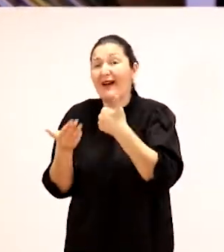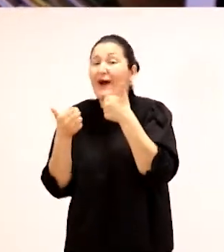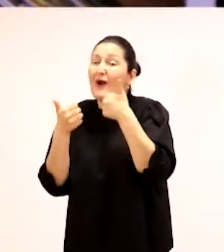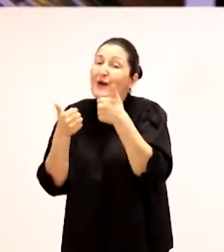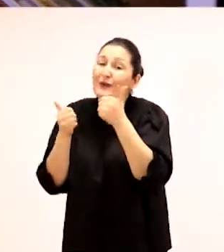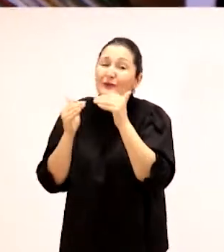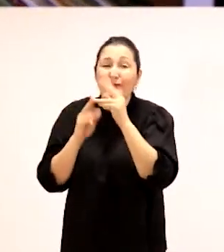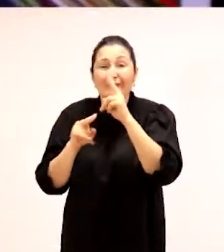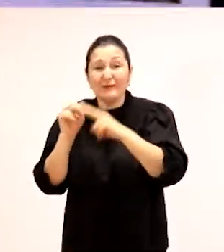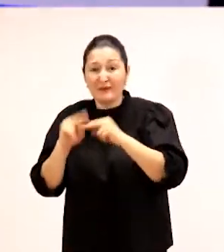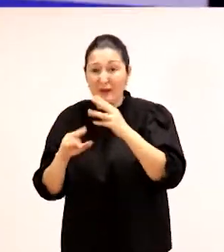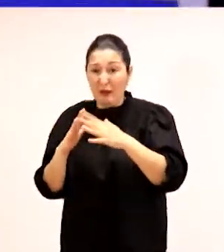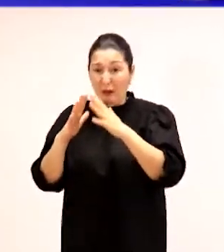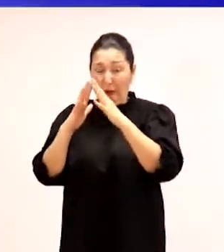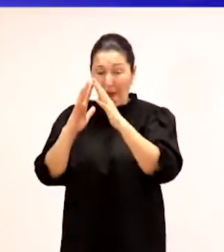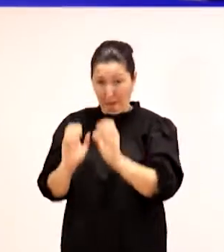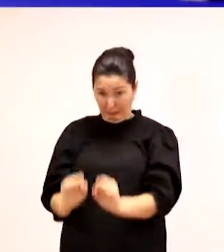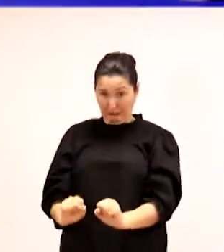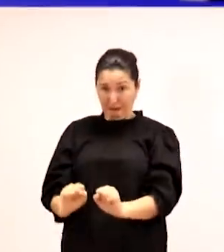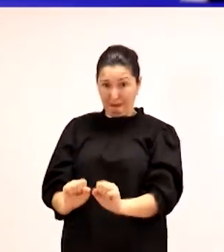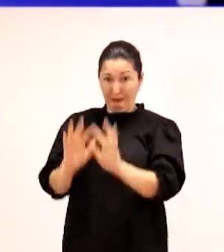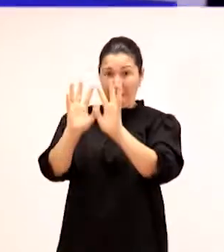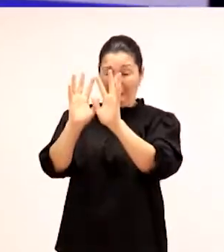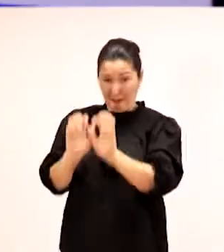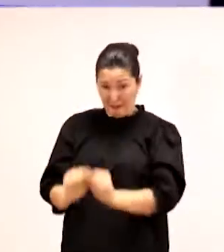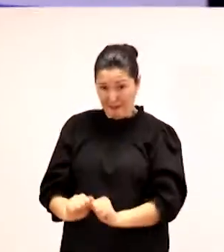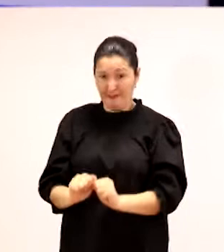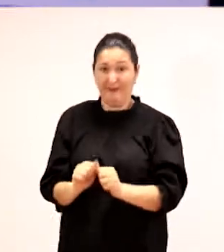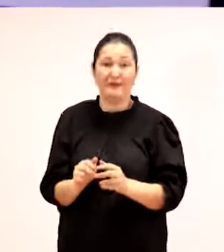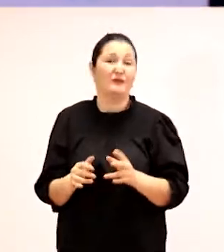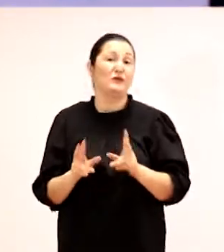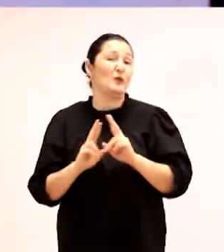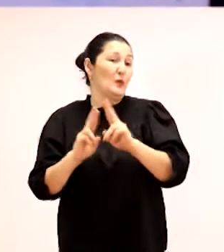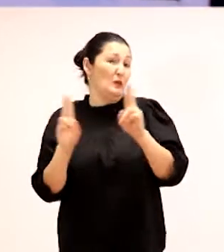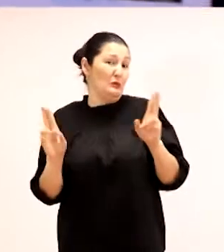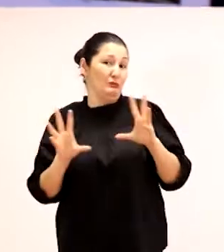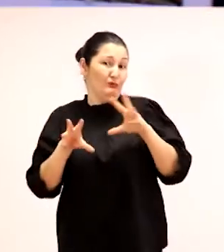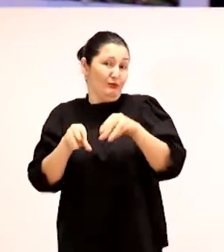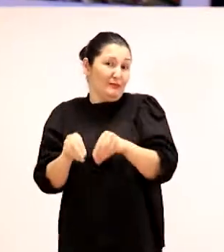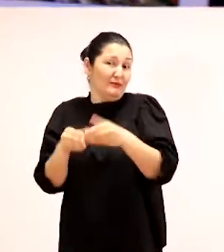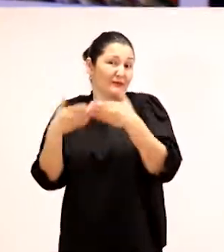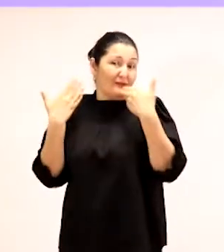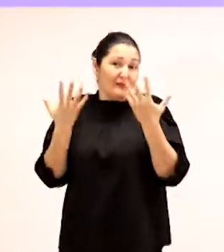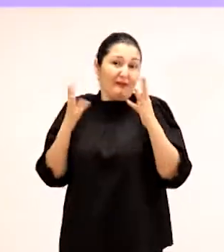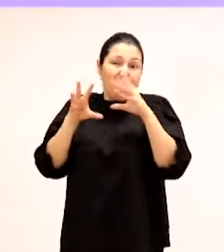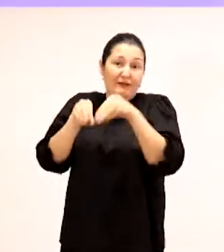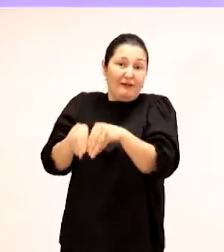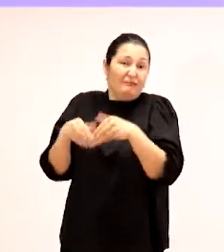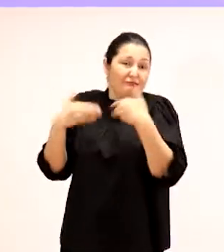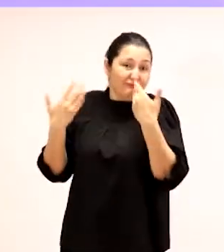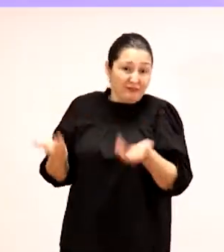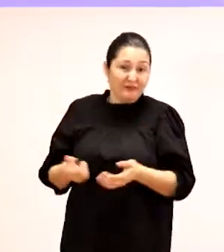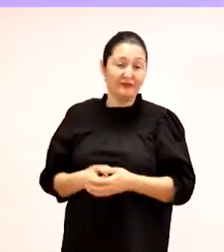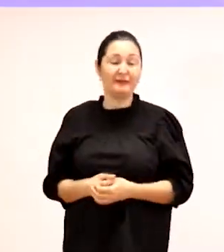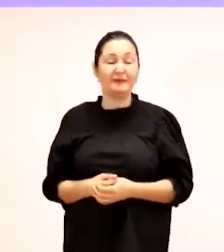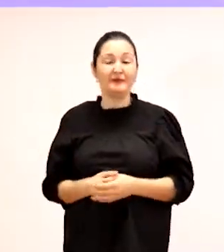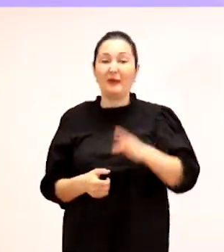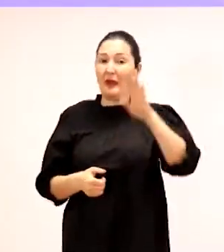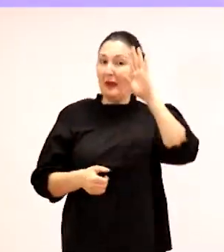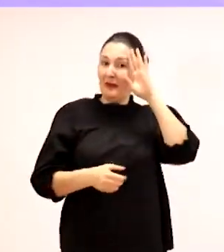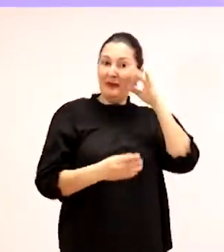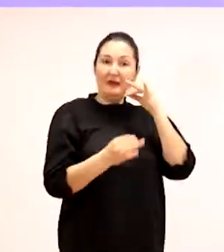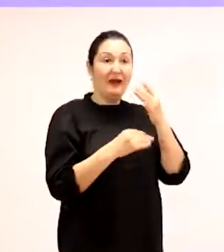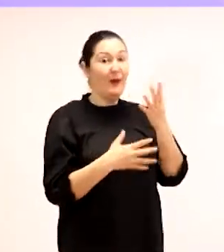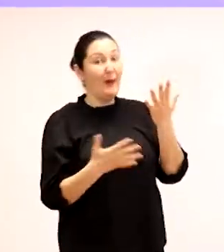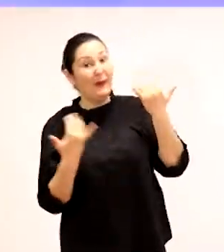Вот, домик развалился, никто не заселился. Ну и чудо, ну